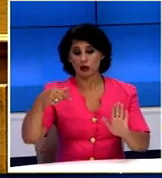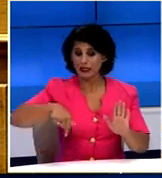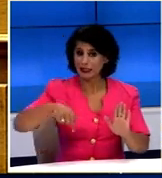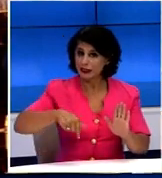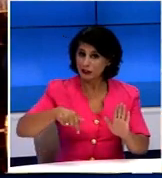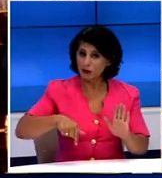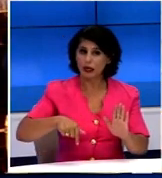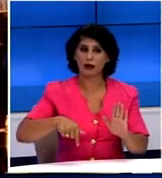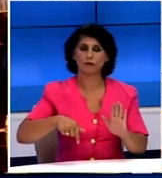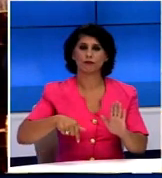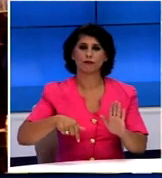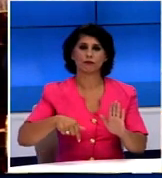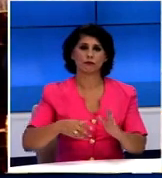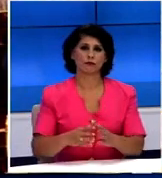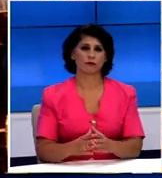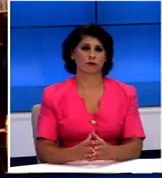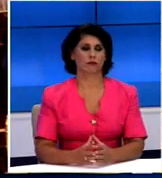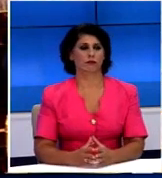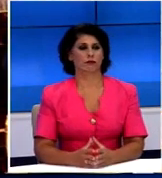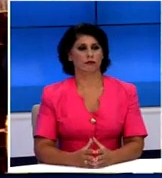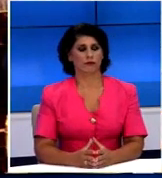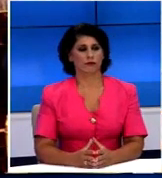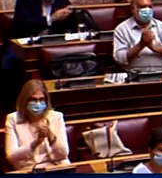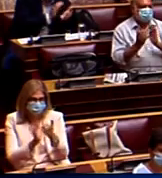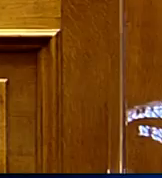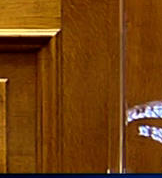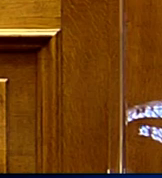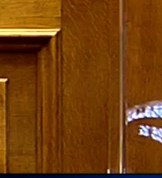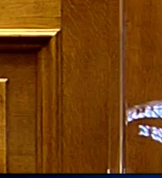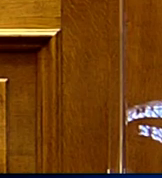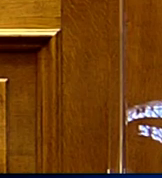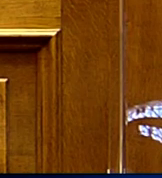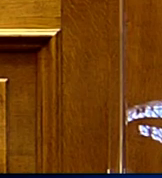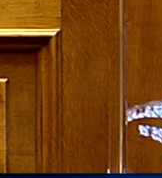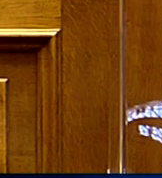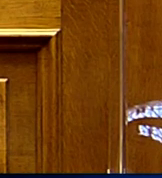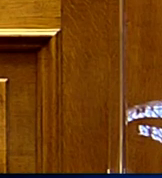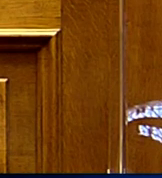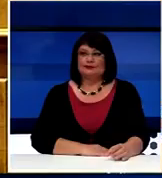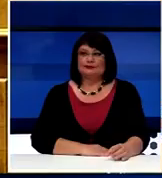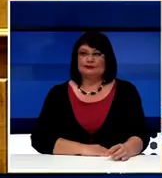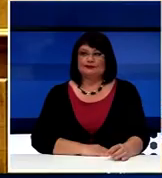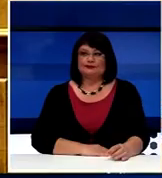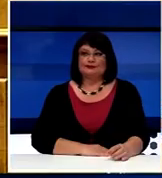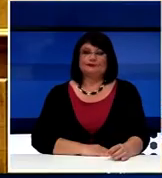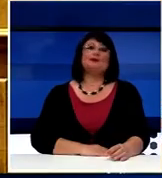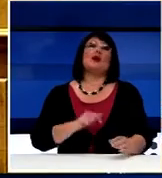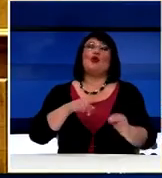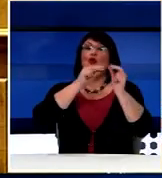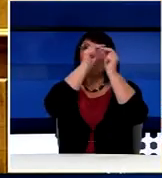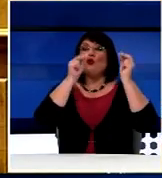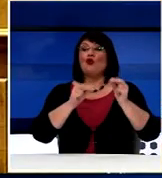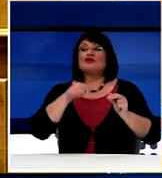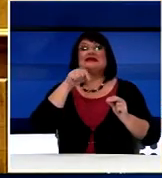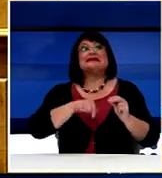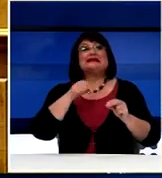σήμερα η αεράμινα των βόρειων γειτόνων μας να καλύπτεται από την ελληνική πολεμική